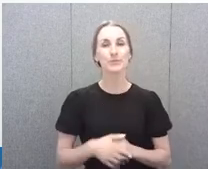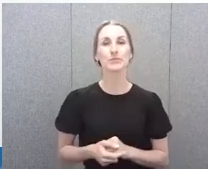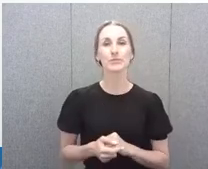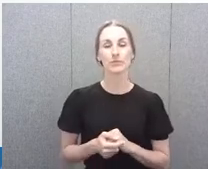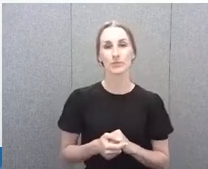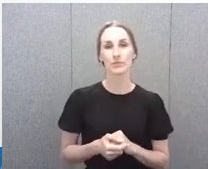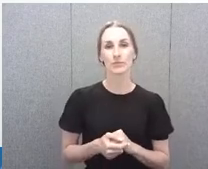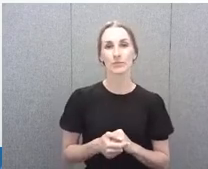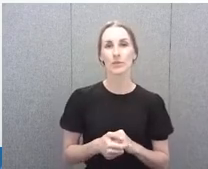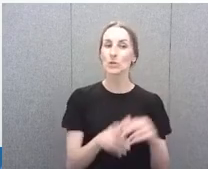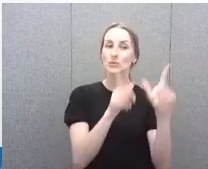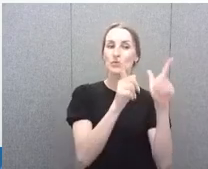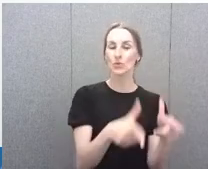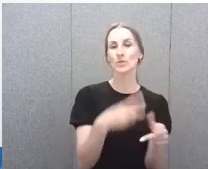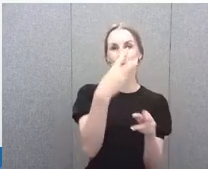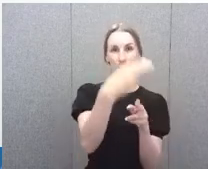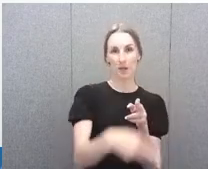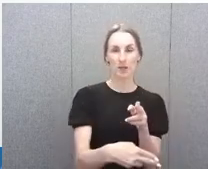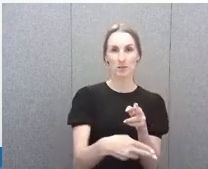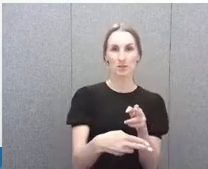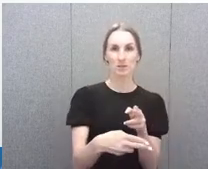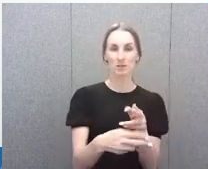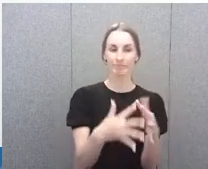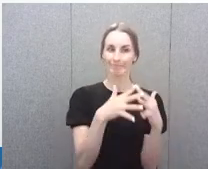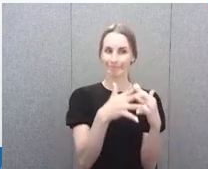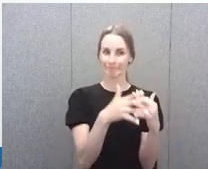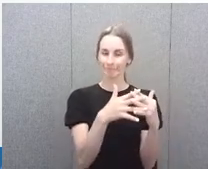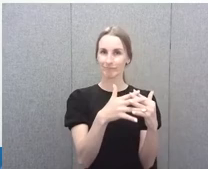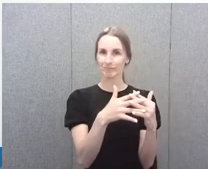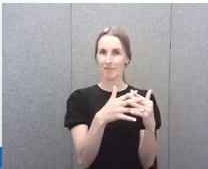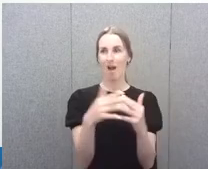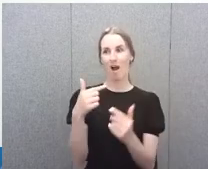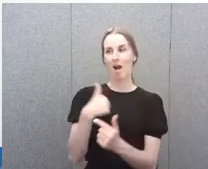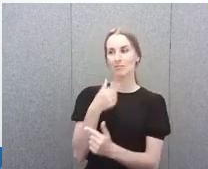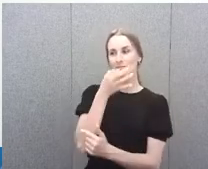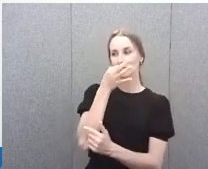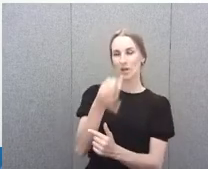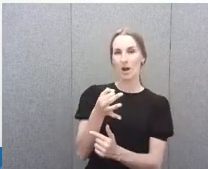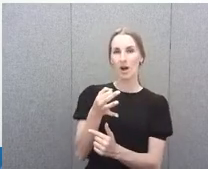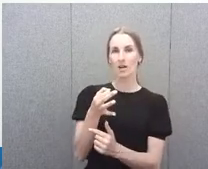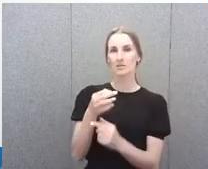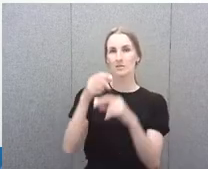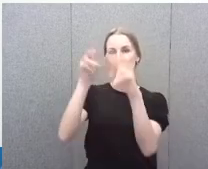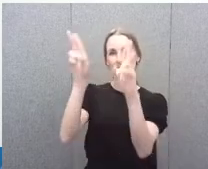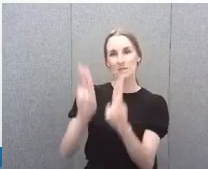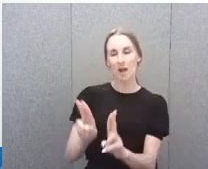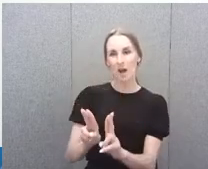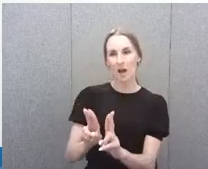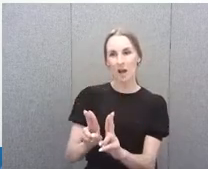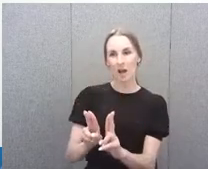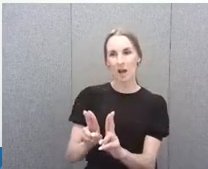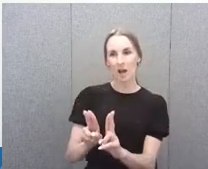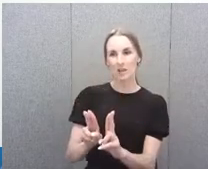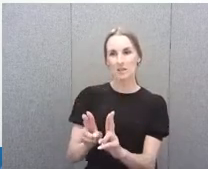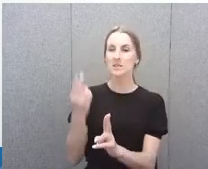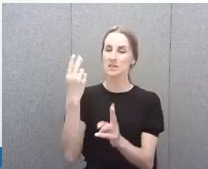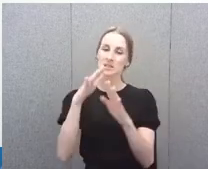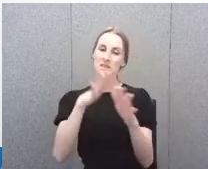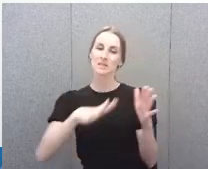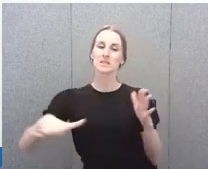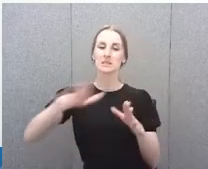женщин, которые реально принимают решения, как я уже говорю, решают на